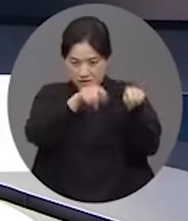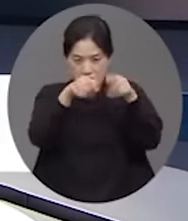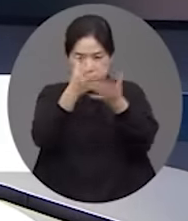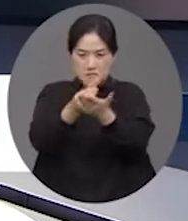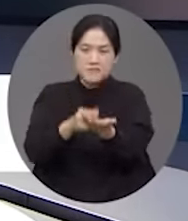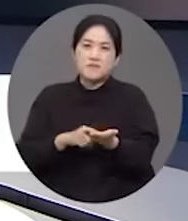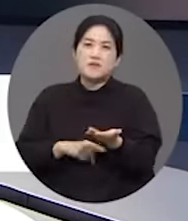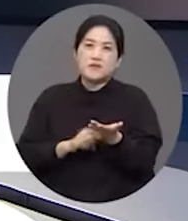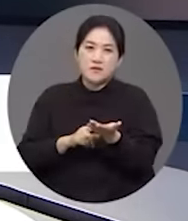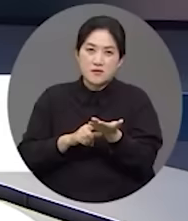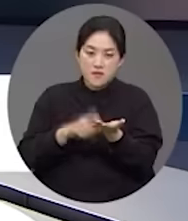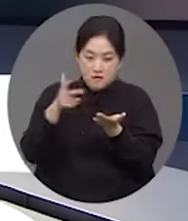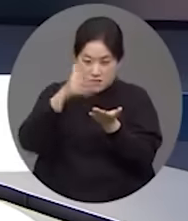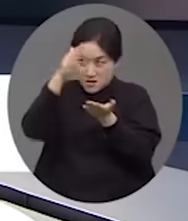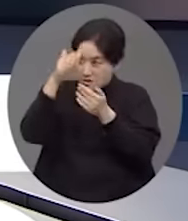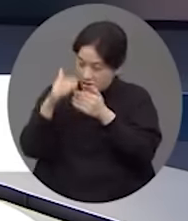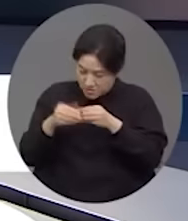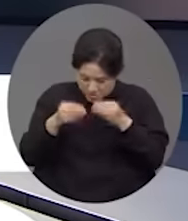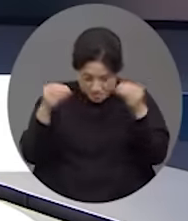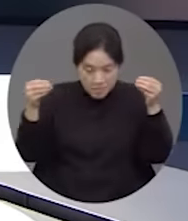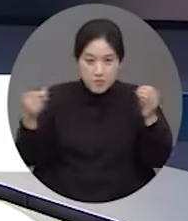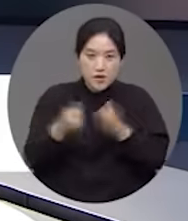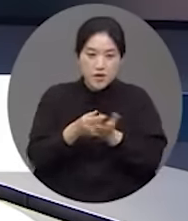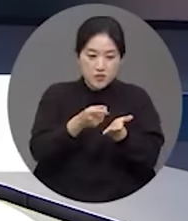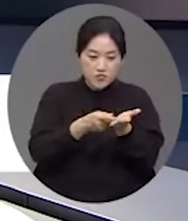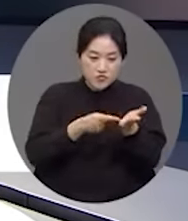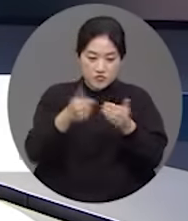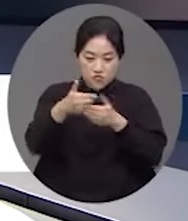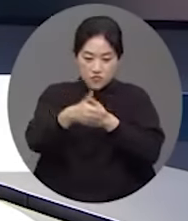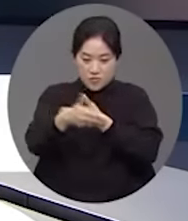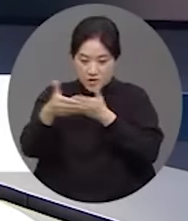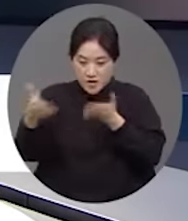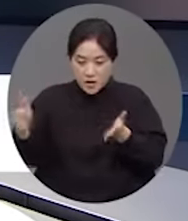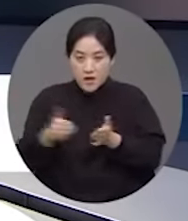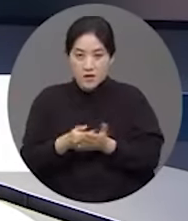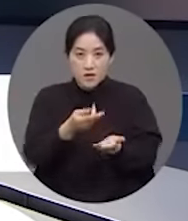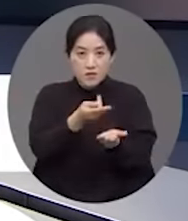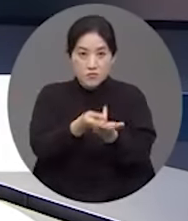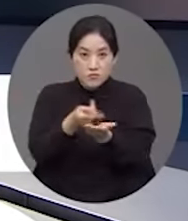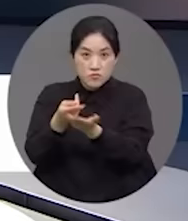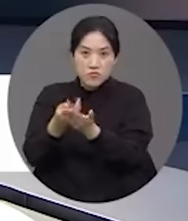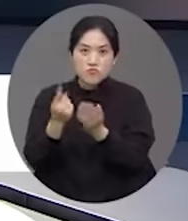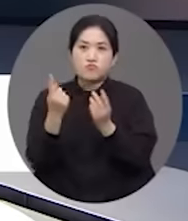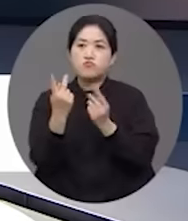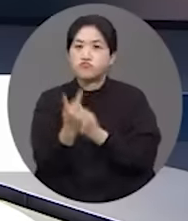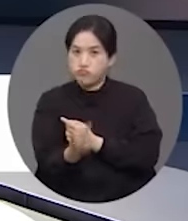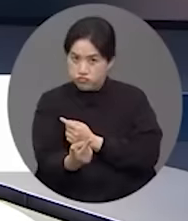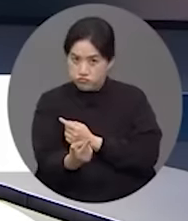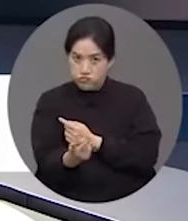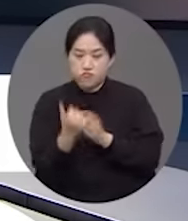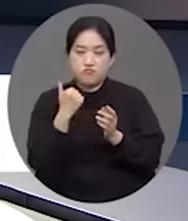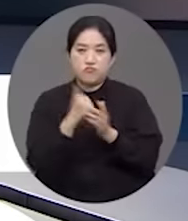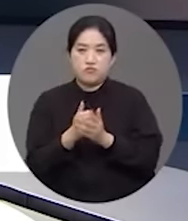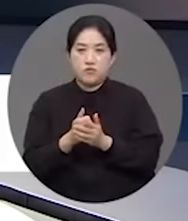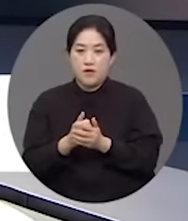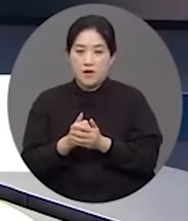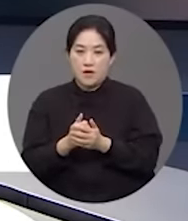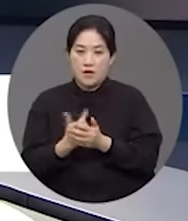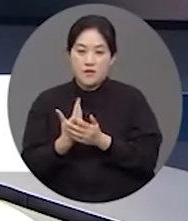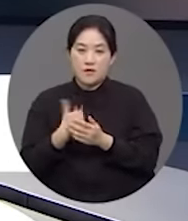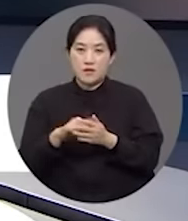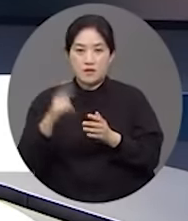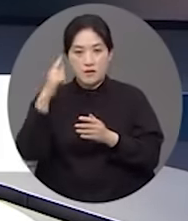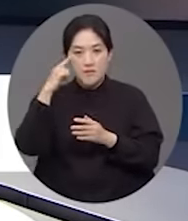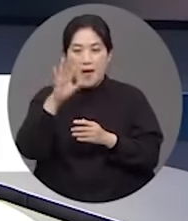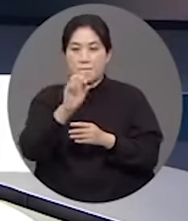있었습니다. 영상을 보니까 한 수술실 안에 수술대가 2개가 있었고요. 마취과 의사 한 명이 환자